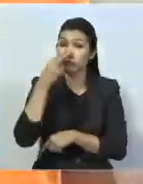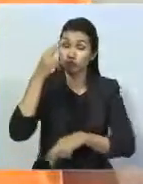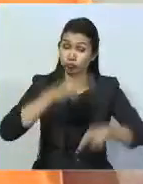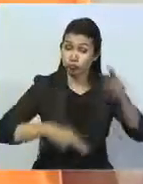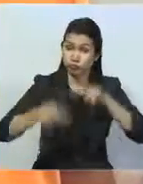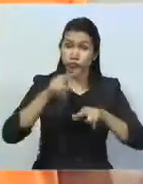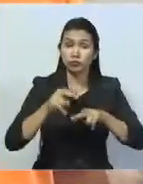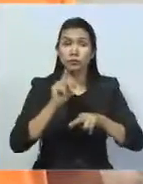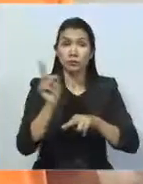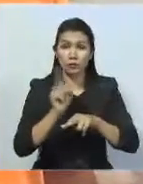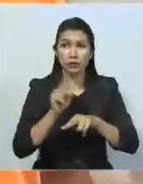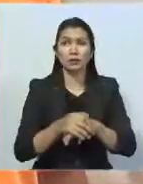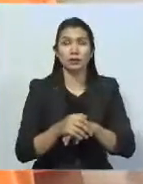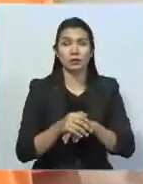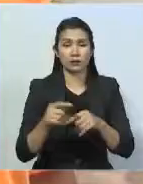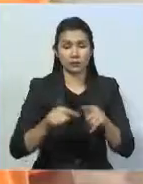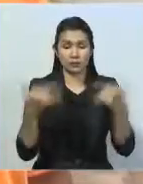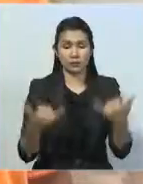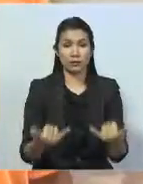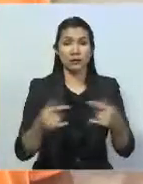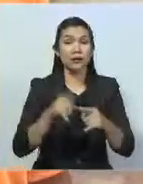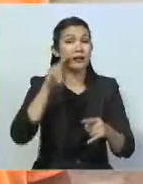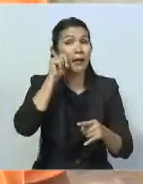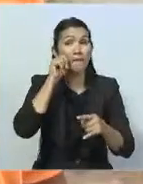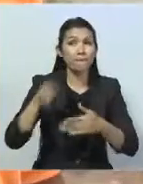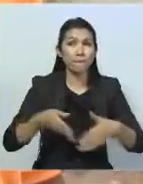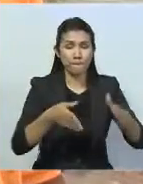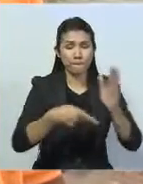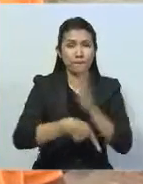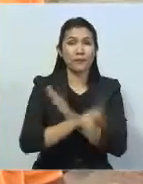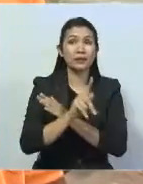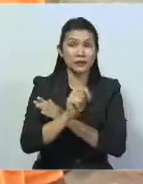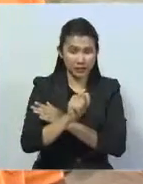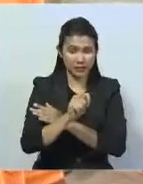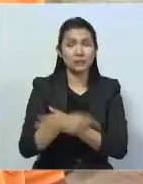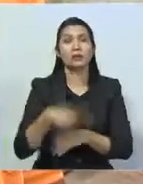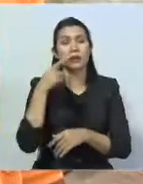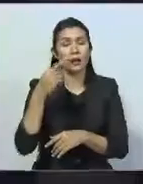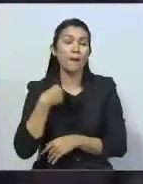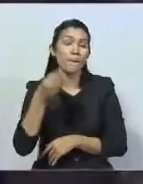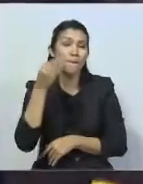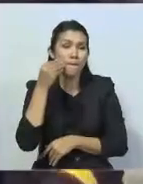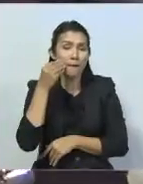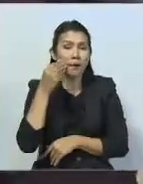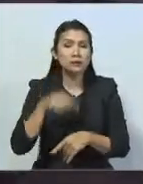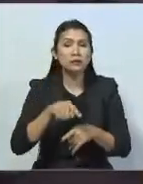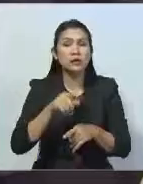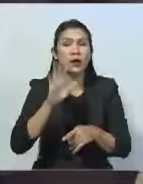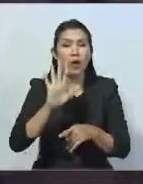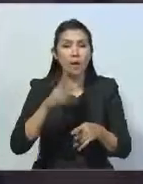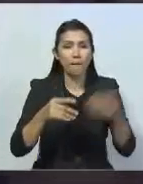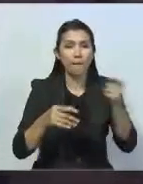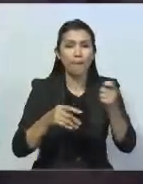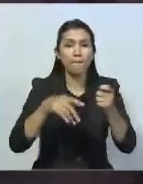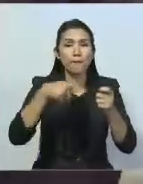างใกล้ชิดนะคะโดยเฉพาะที่บริเวณริมฝั่งแม่น้ำปัตตานีตำบลปะกาฮารังแล้วก็พื้นที่บ้านจางงาหมู่2ตำบ